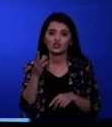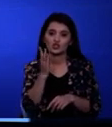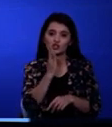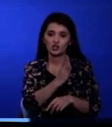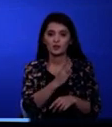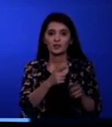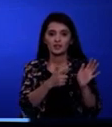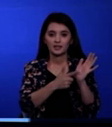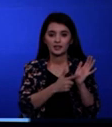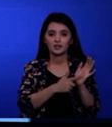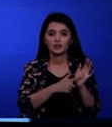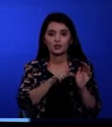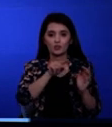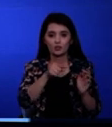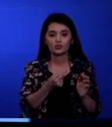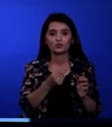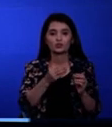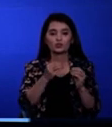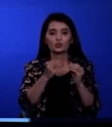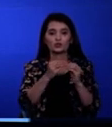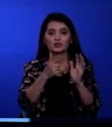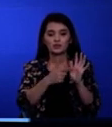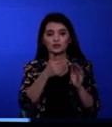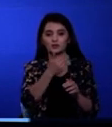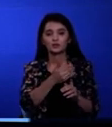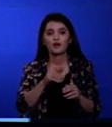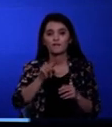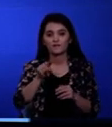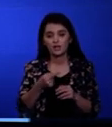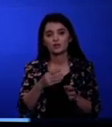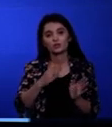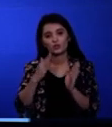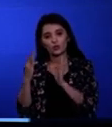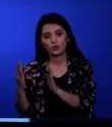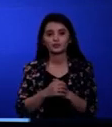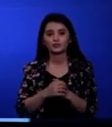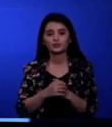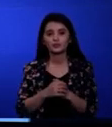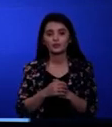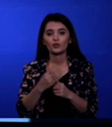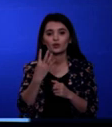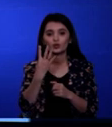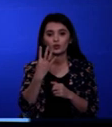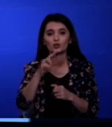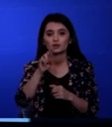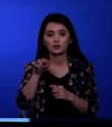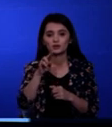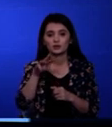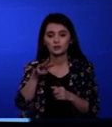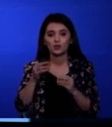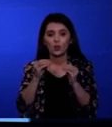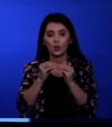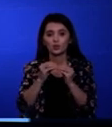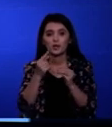7 butun desimetrlar sonini virgulning o'ng tomonida turgan 4 desimetrning undan